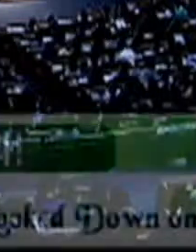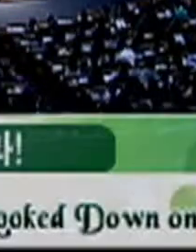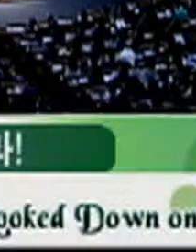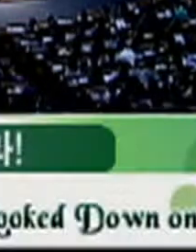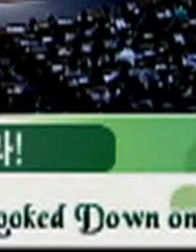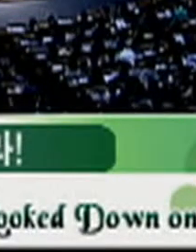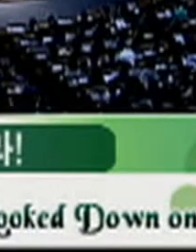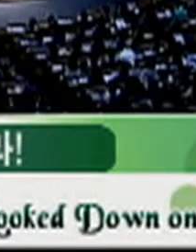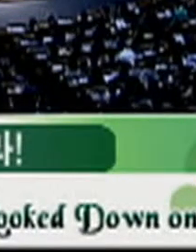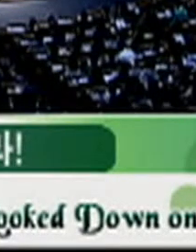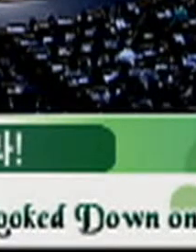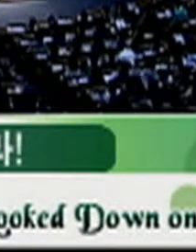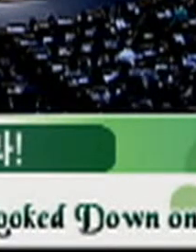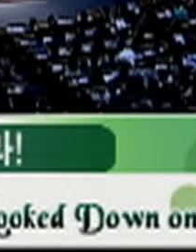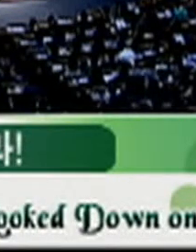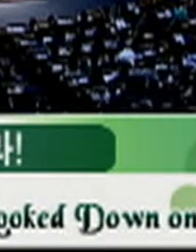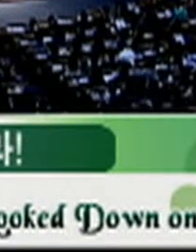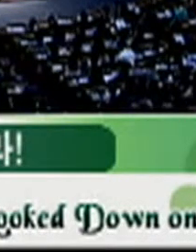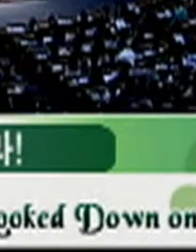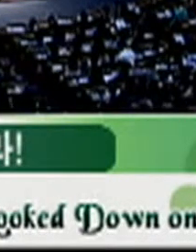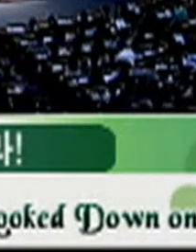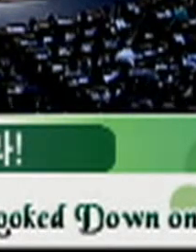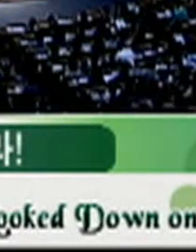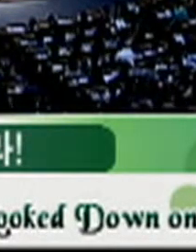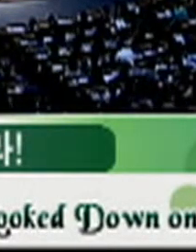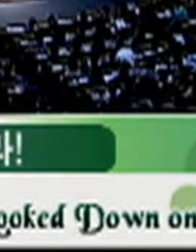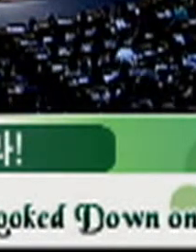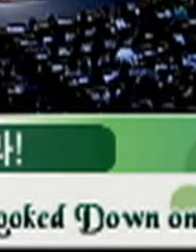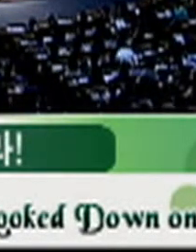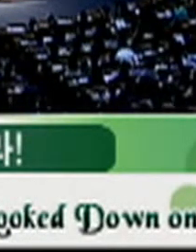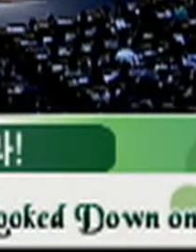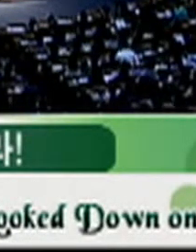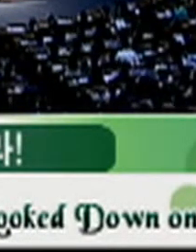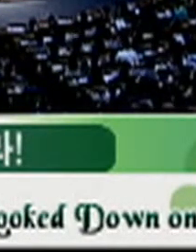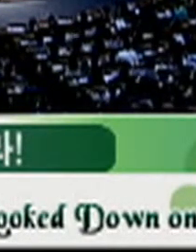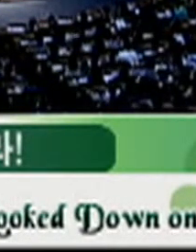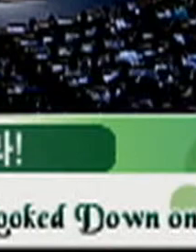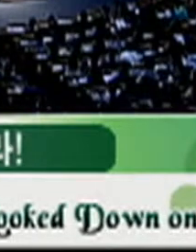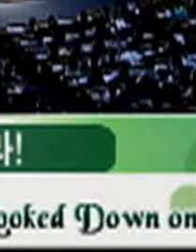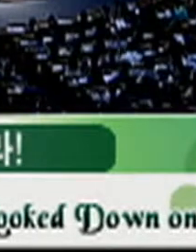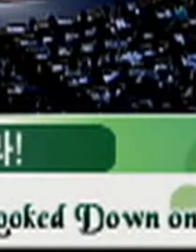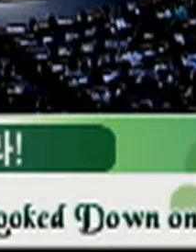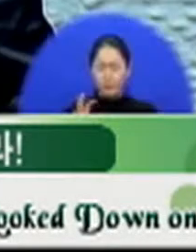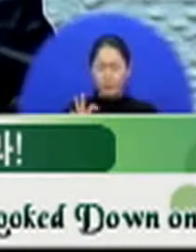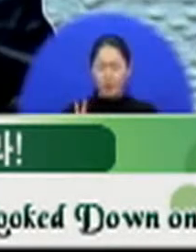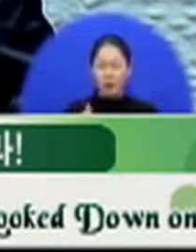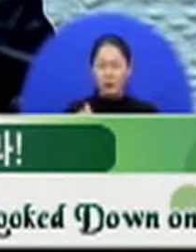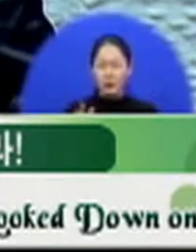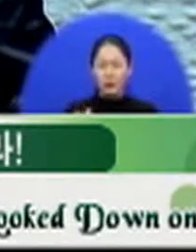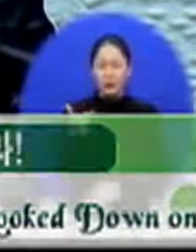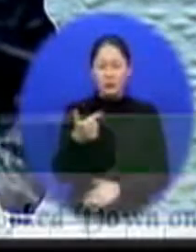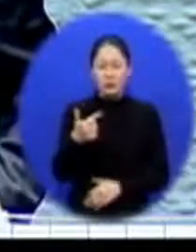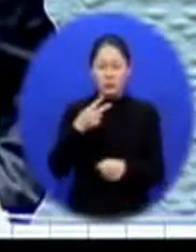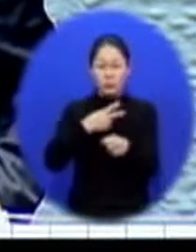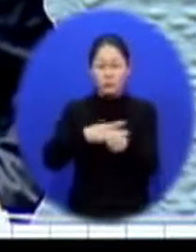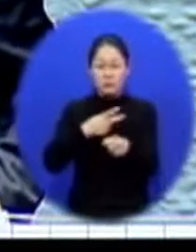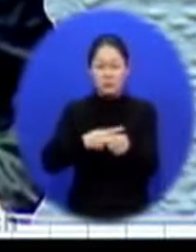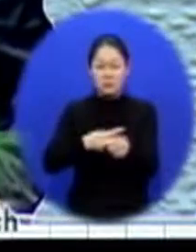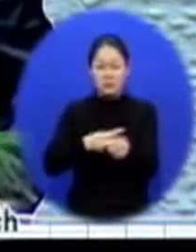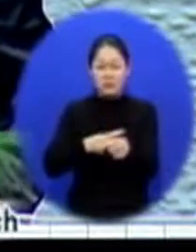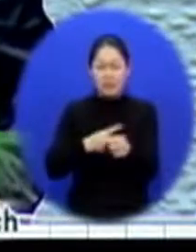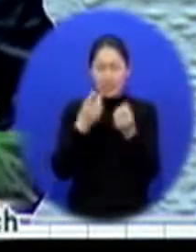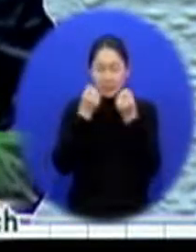새의 들어오면서부터 수요 기도회 시간에 김명현 교수님 아 창조 과학에 대한 특강을